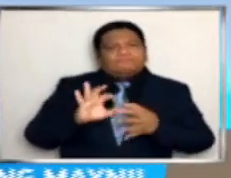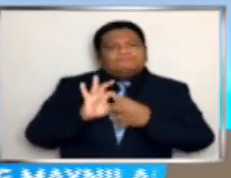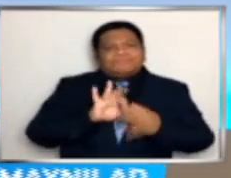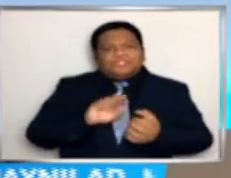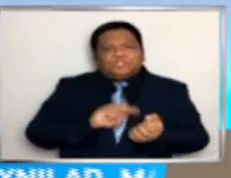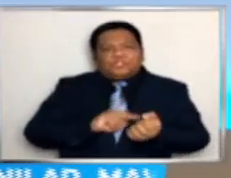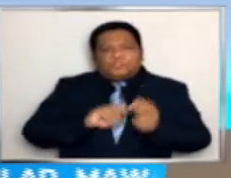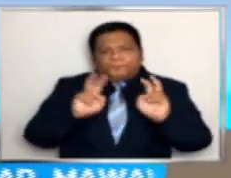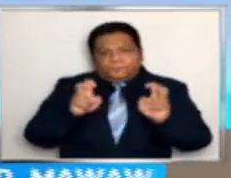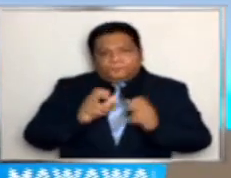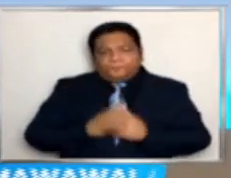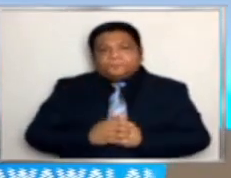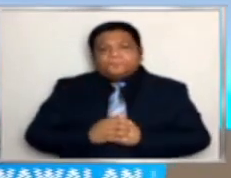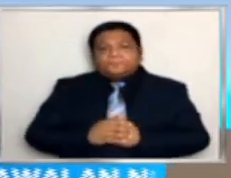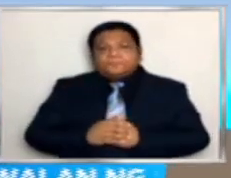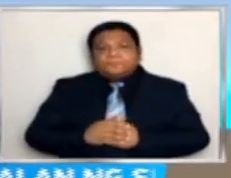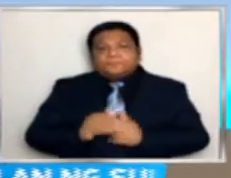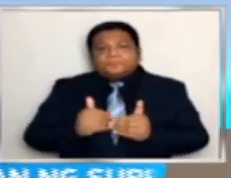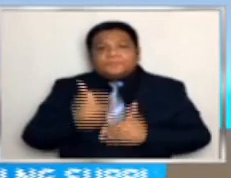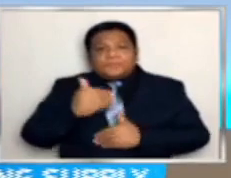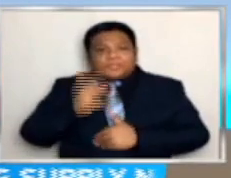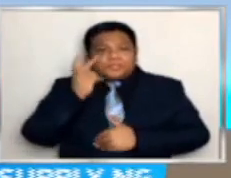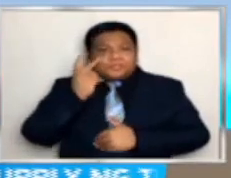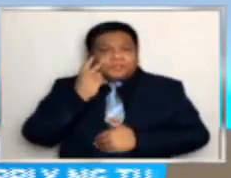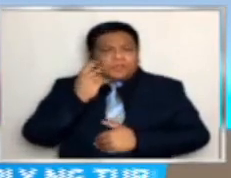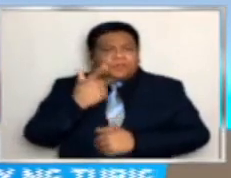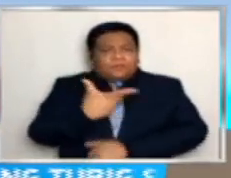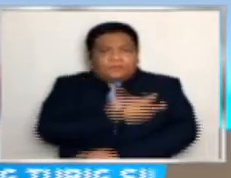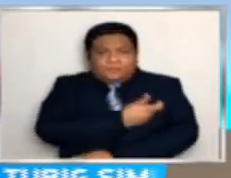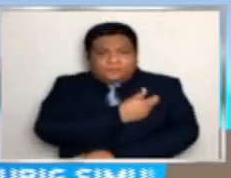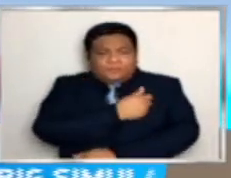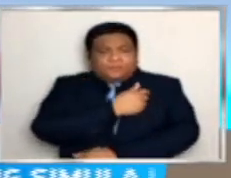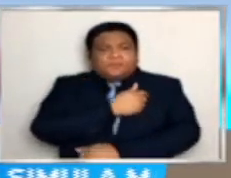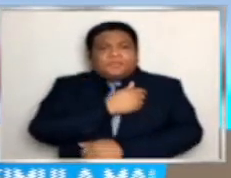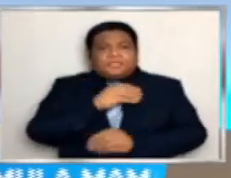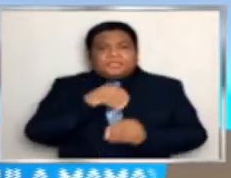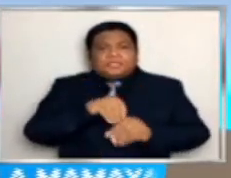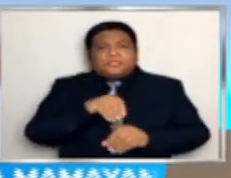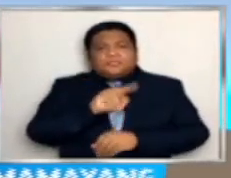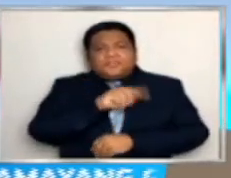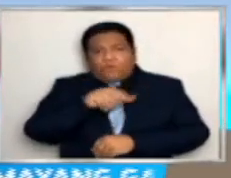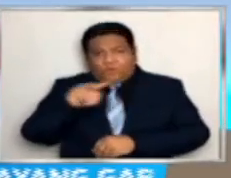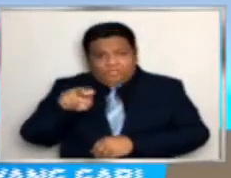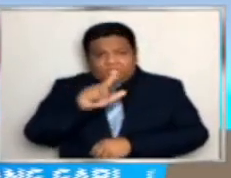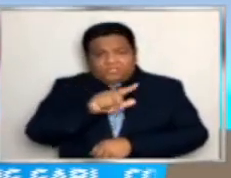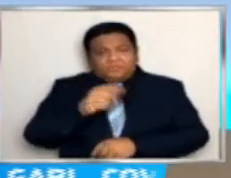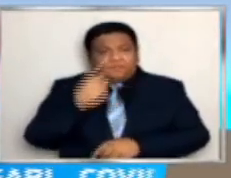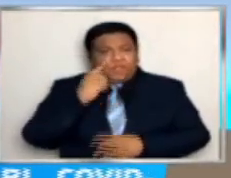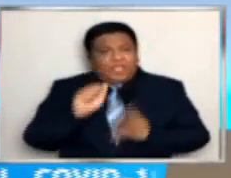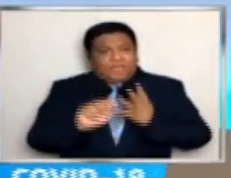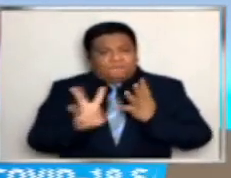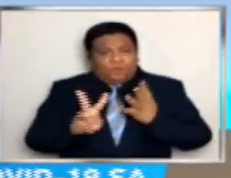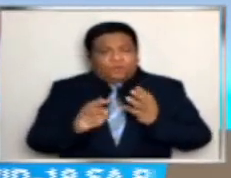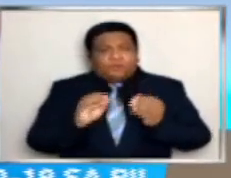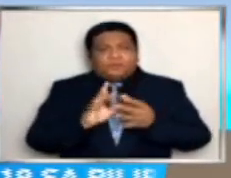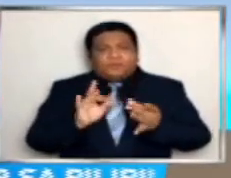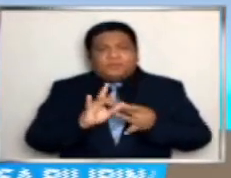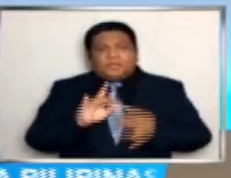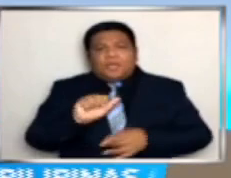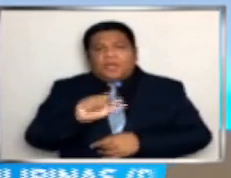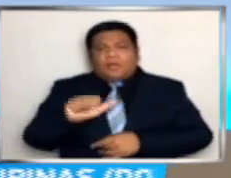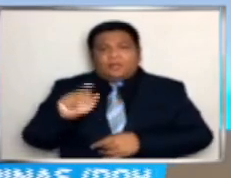Kumustahin naman natin ang COVID vaccination ng mga nasa A4 category sa Navotas at may ulat on the spot si Alan Gatus ng Super Radio